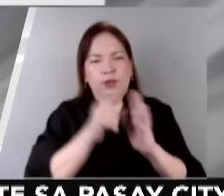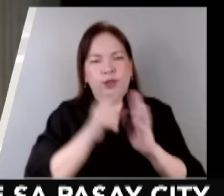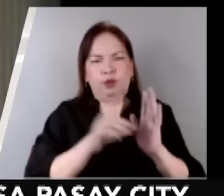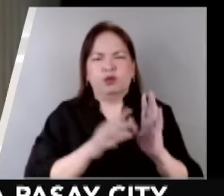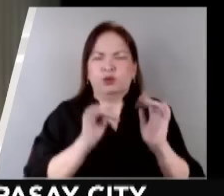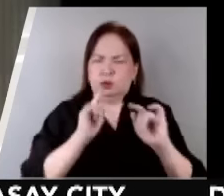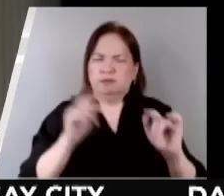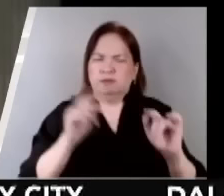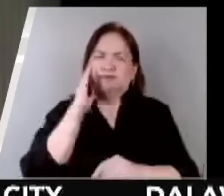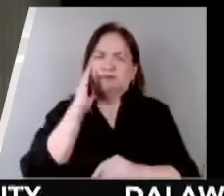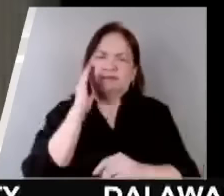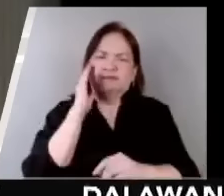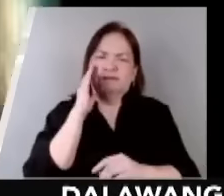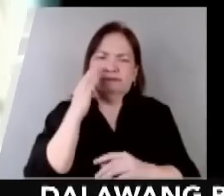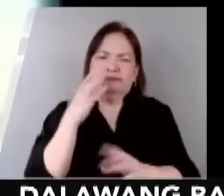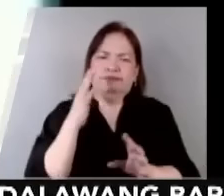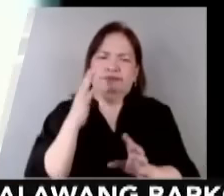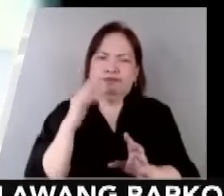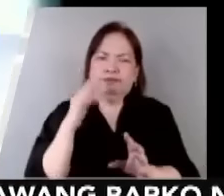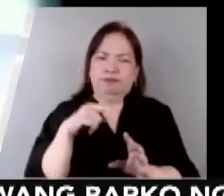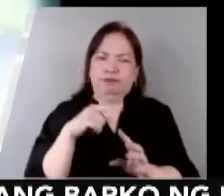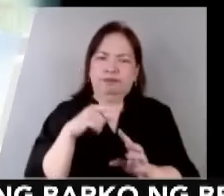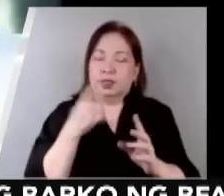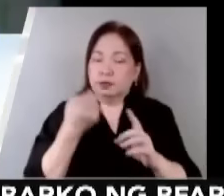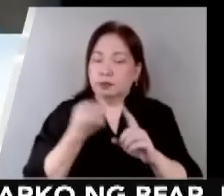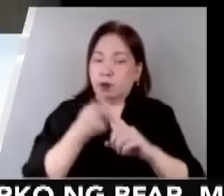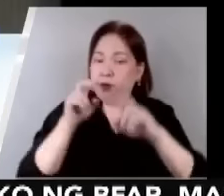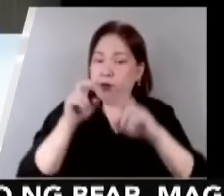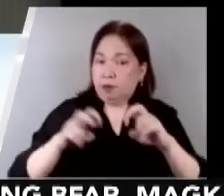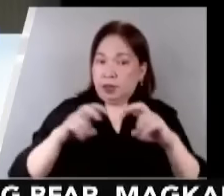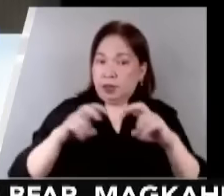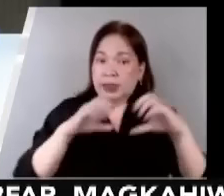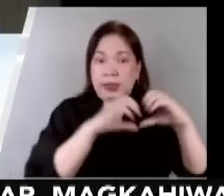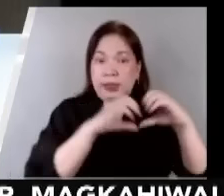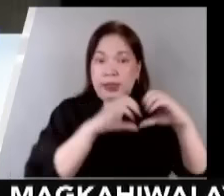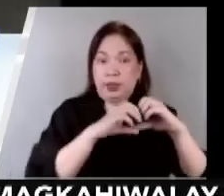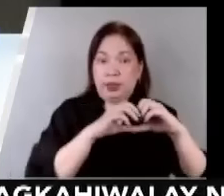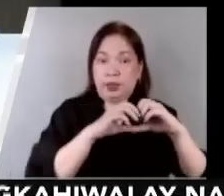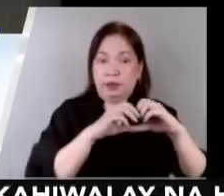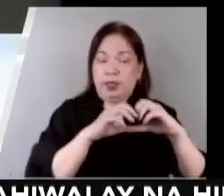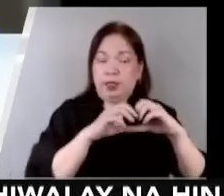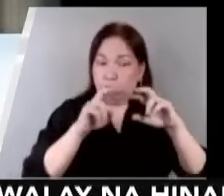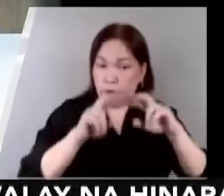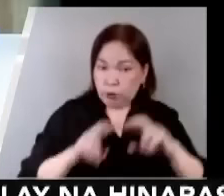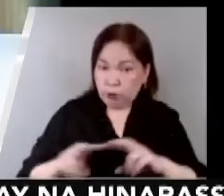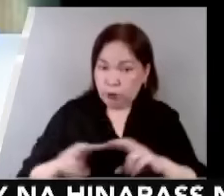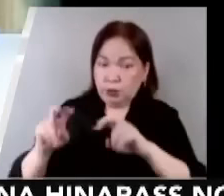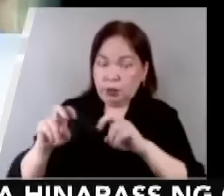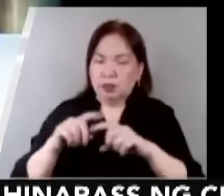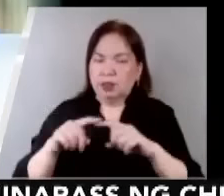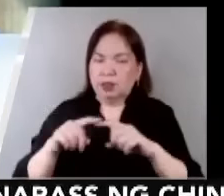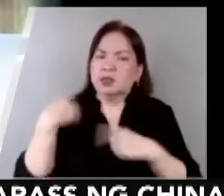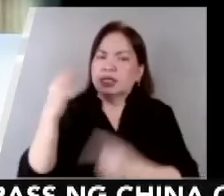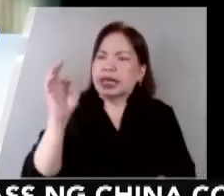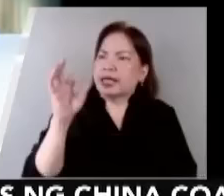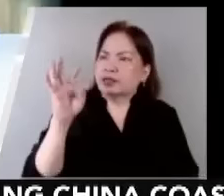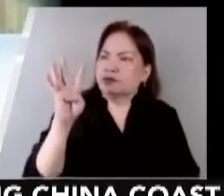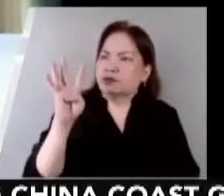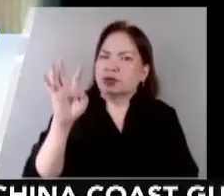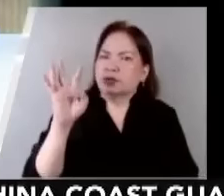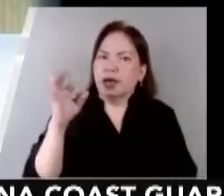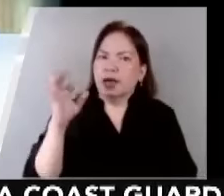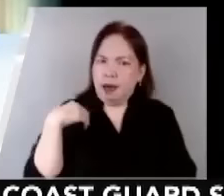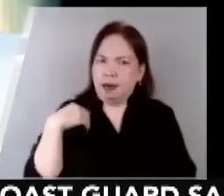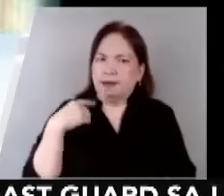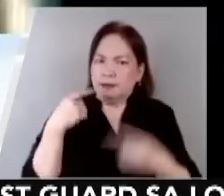salitang yan. Sa pagsasaliksik ng GMA Integrated News Research, taong 1949 pa lang, nasubok na ang prosesong yan ng maghain ng